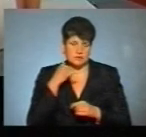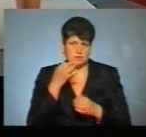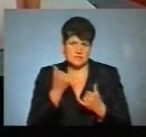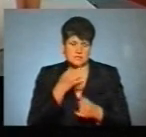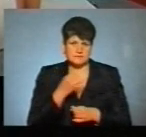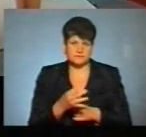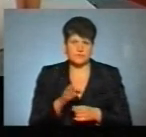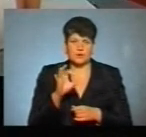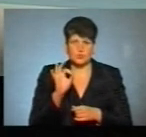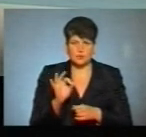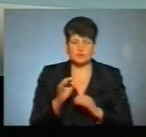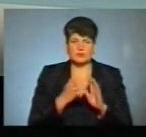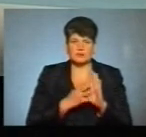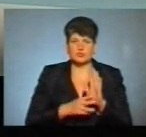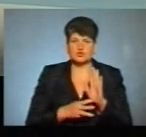озвучити. Так,